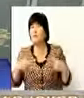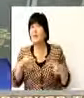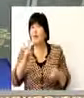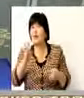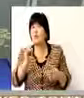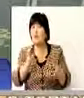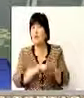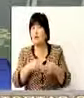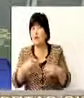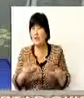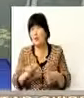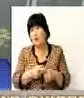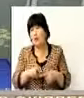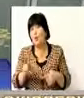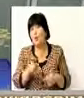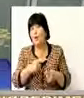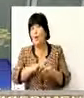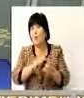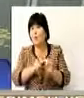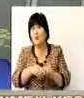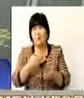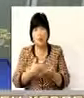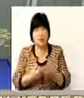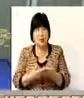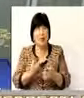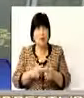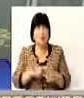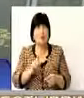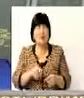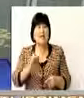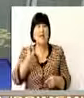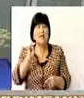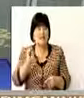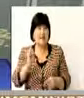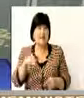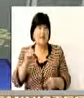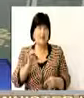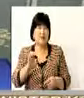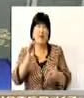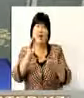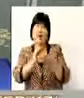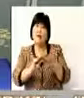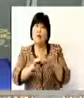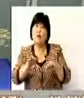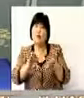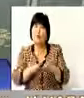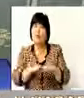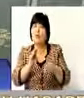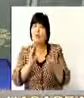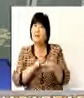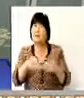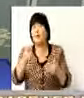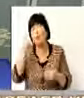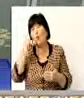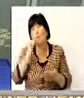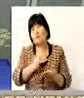берілген. Сондықтан оны да біз өзгерту жөнінде оны сол жаңағы әдыбысының апостроф түріндегі түрімен берілсе деген